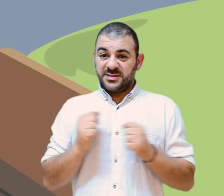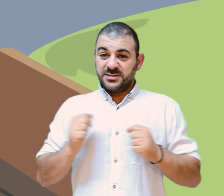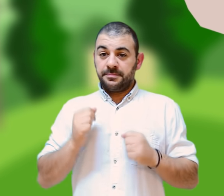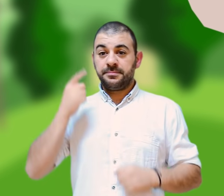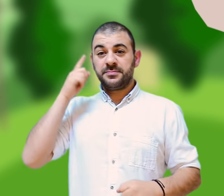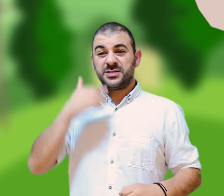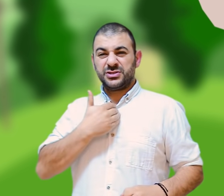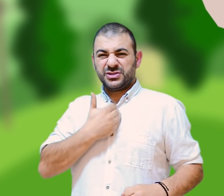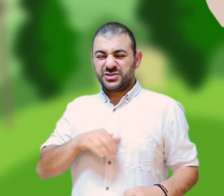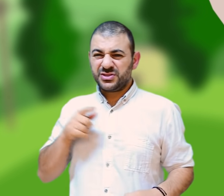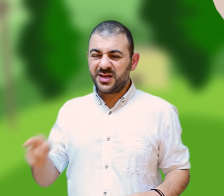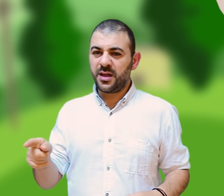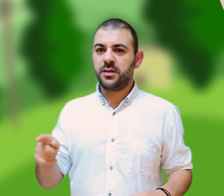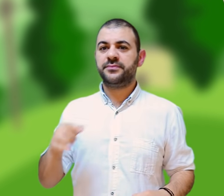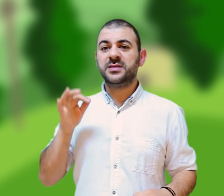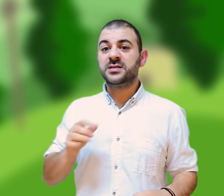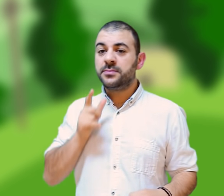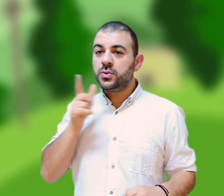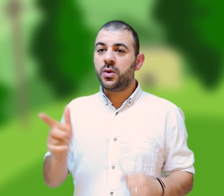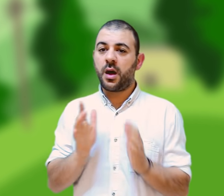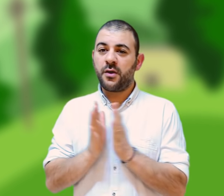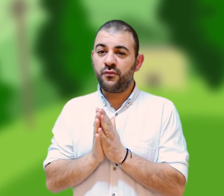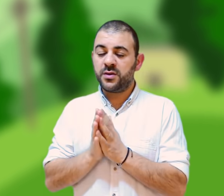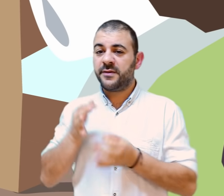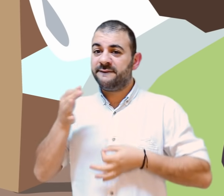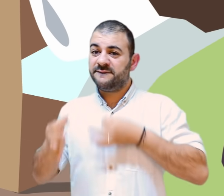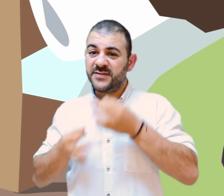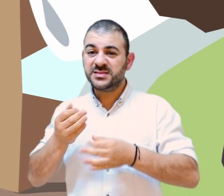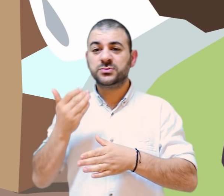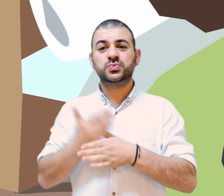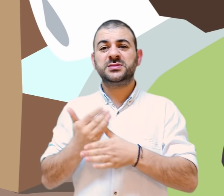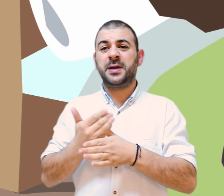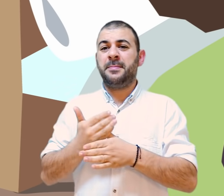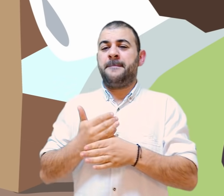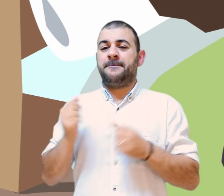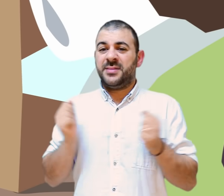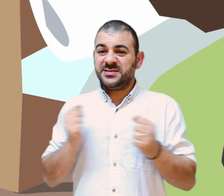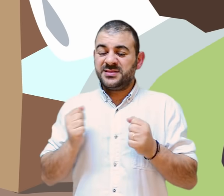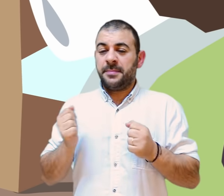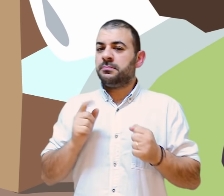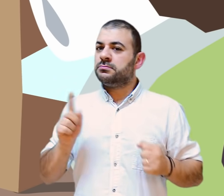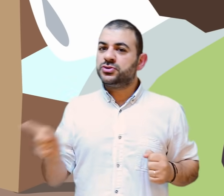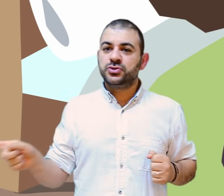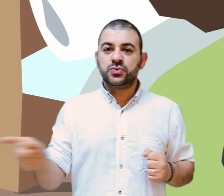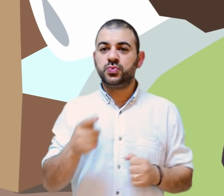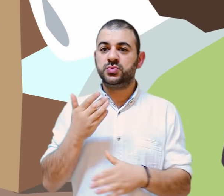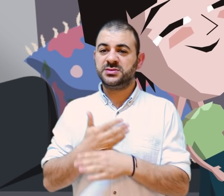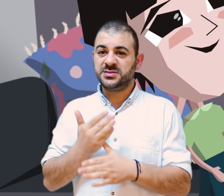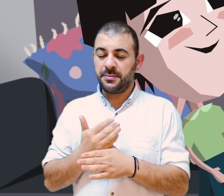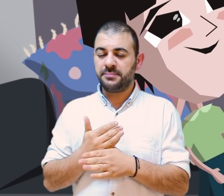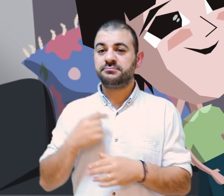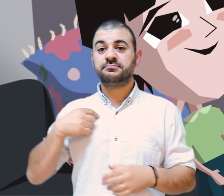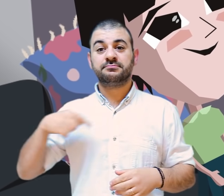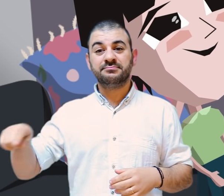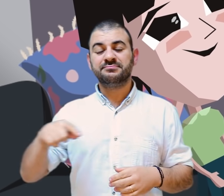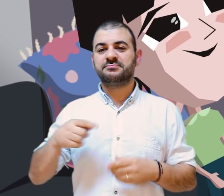الغضب. مهم كتير نعتذر من أطفالنا إذا أذيناهم بأي شكل، وبالآخر منفسر لهم سبب التعصيب بلا ما نحسسهم بالذنب،